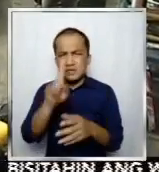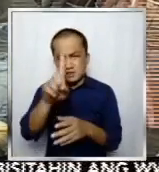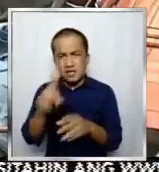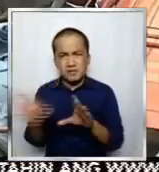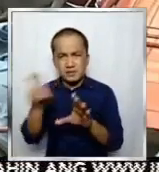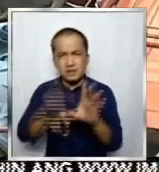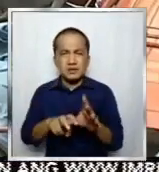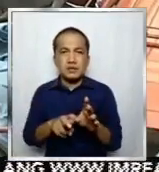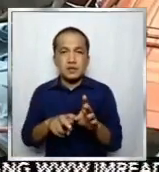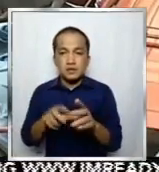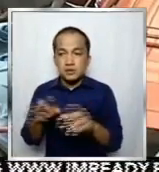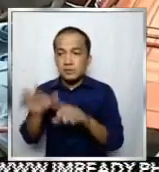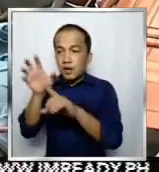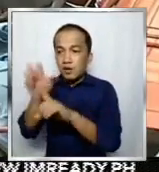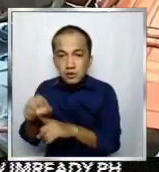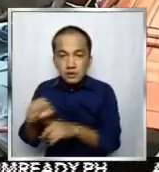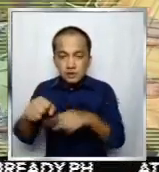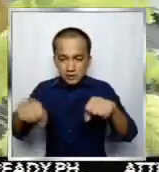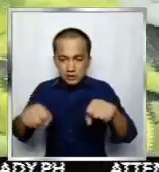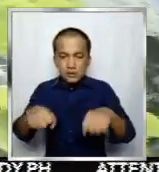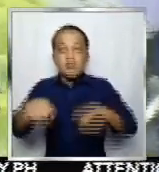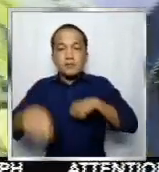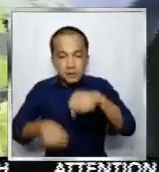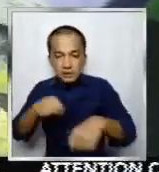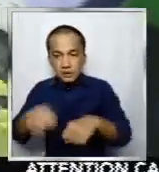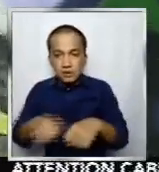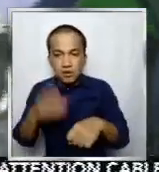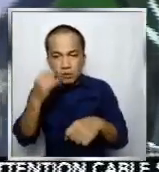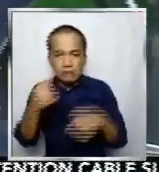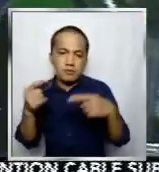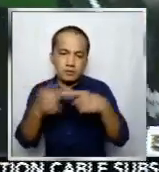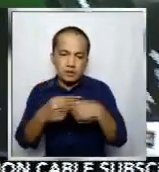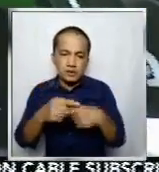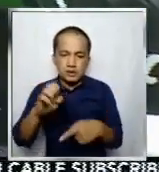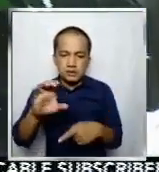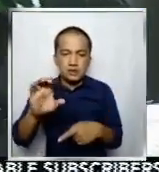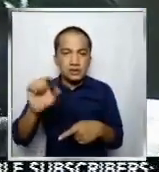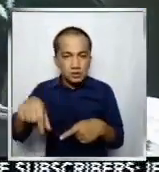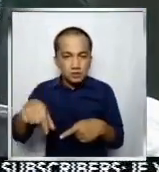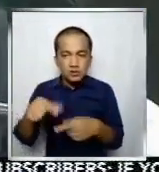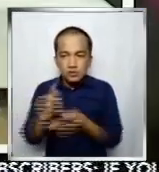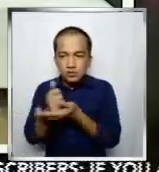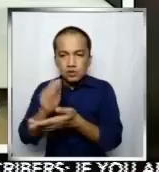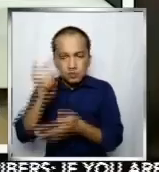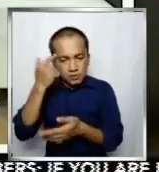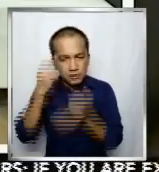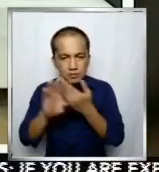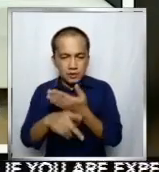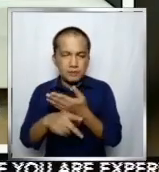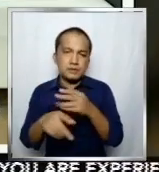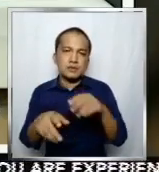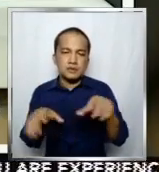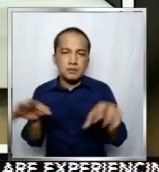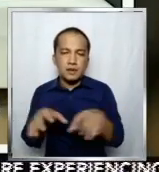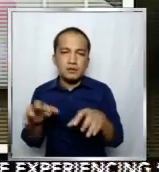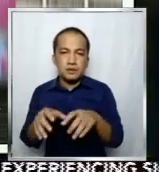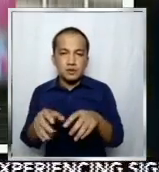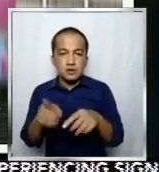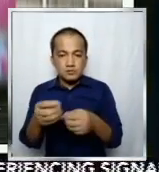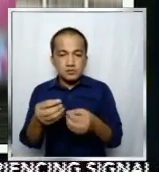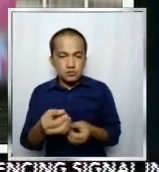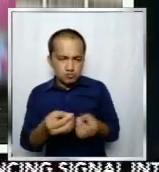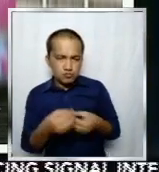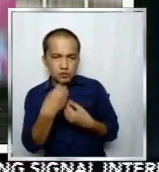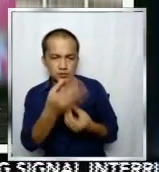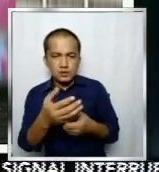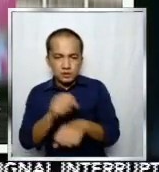naman tricycle at pedicab dahil sa paglabag sa ECQ, tutulungan daw ng pamahalaan na makabalik trabaho muli. Inalok naman ang trabaho sa isang food delivery